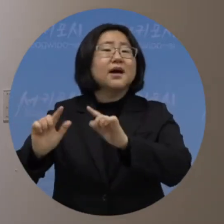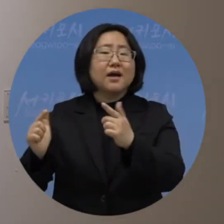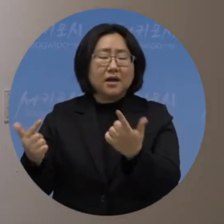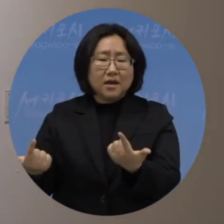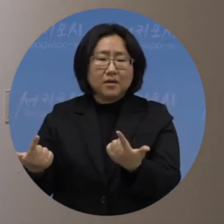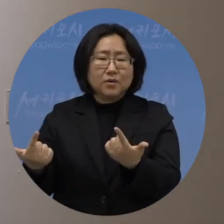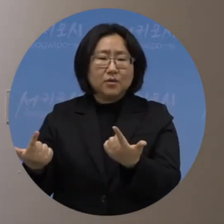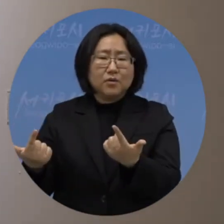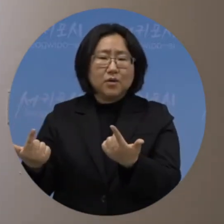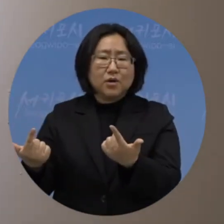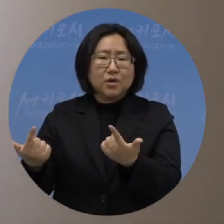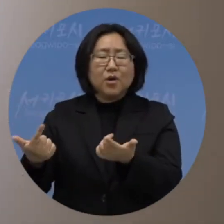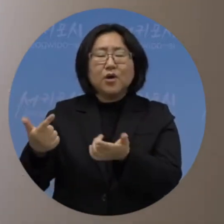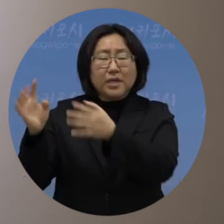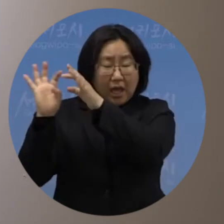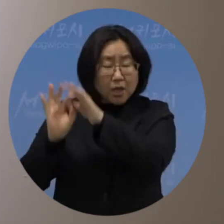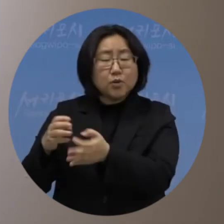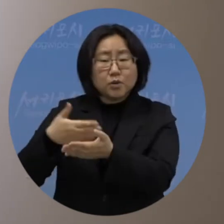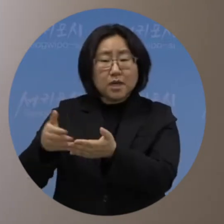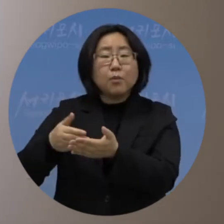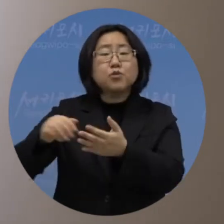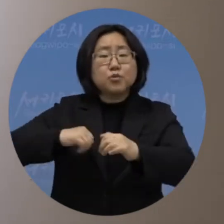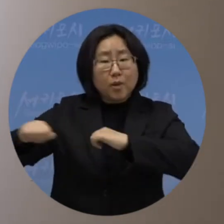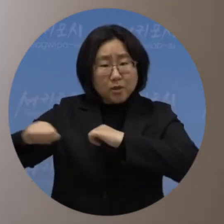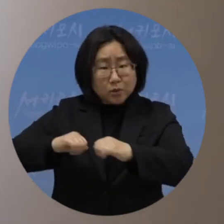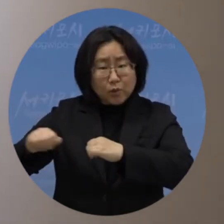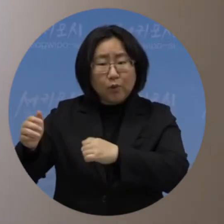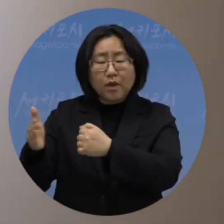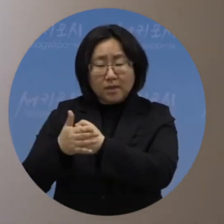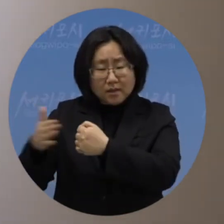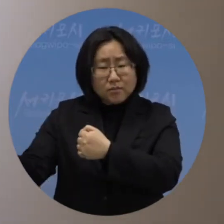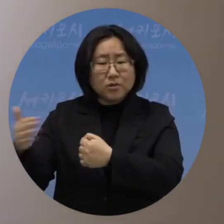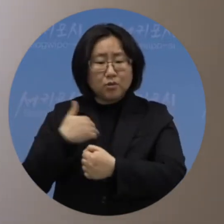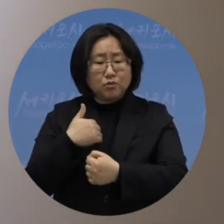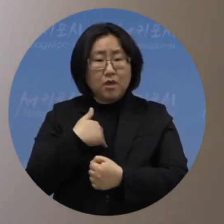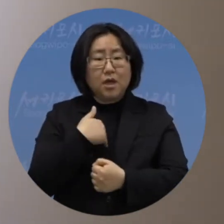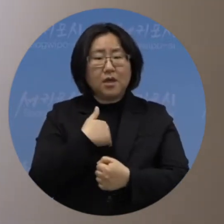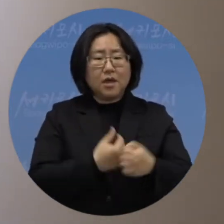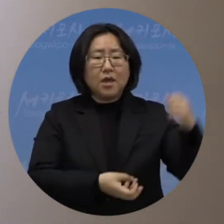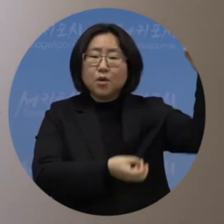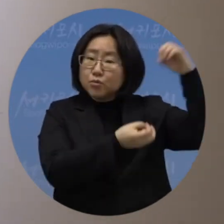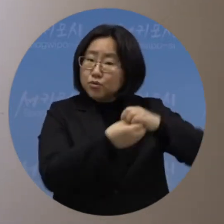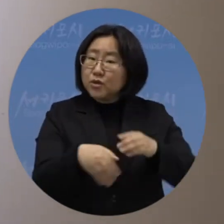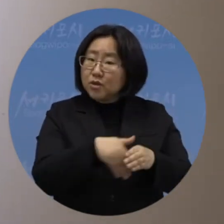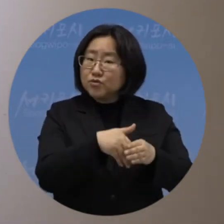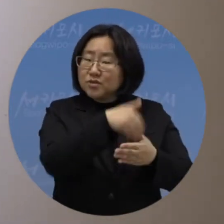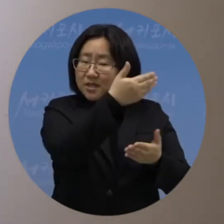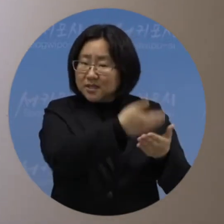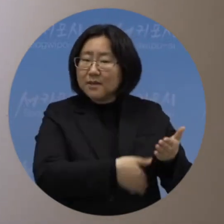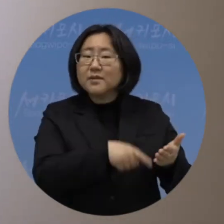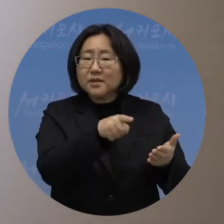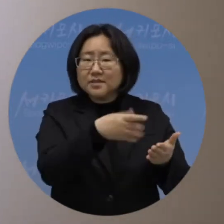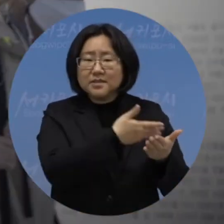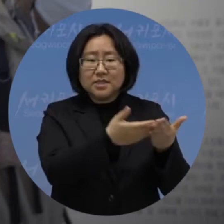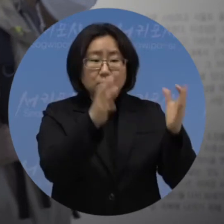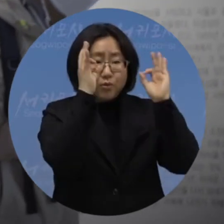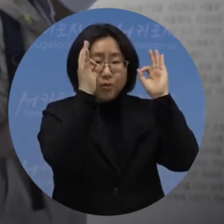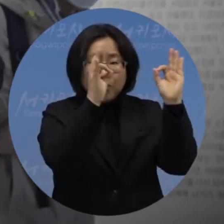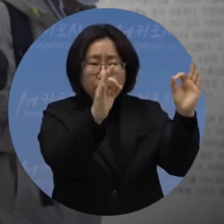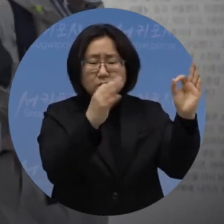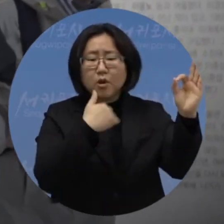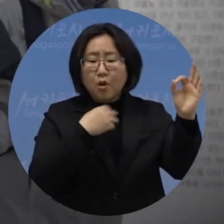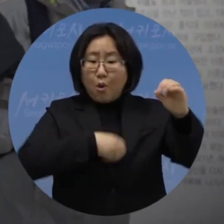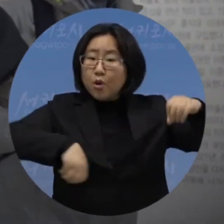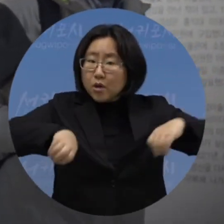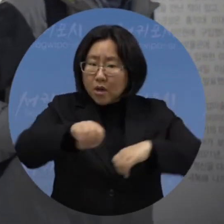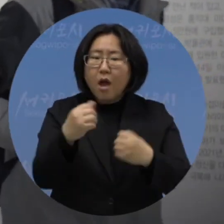않고 이렇게 작품 활동을 해서 우리에게 문화 유산으로서 남겨진 이 작품을 보면서 우리가